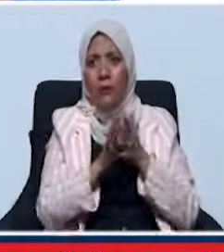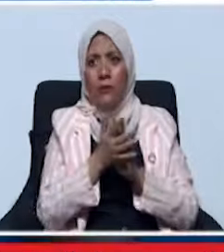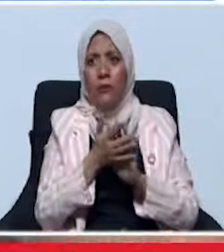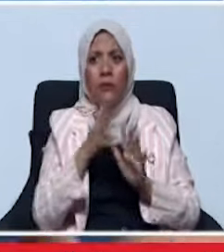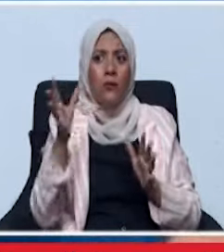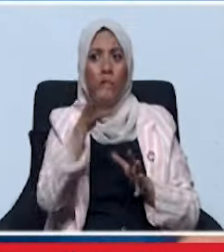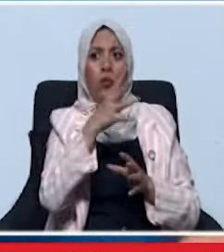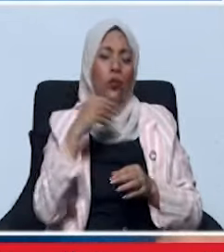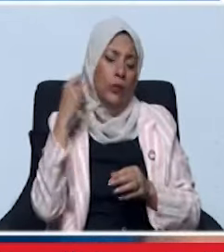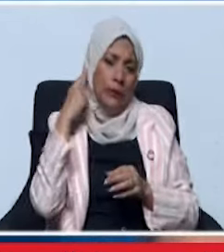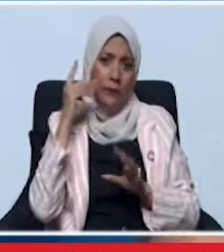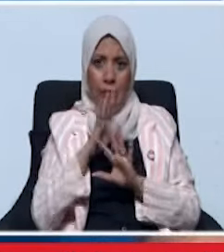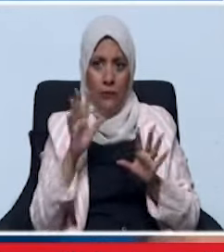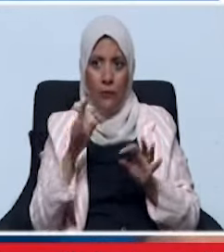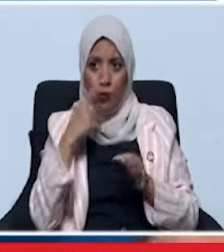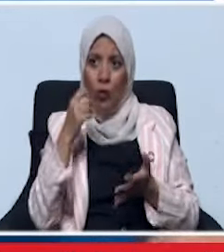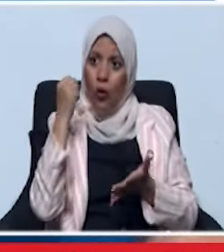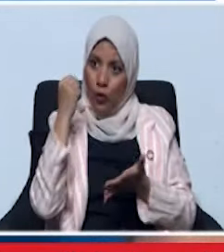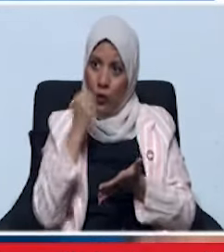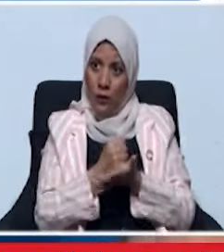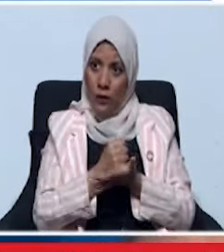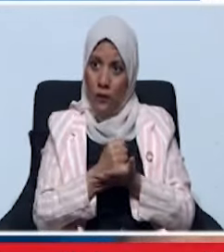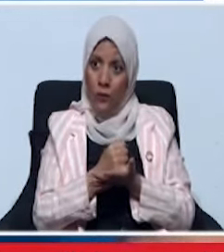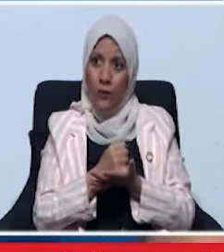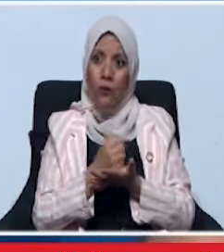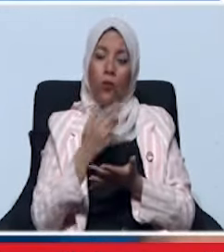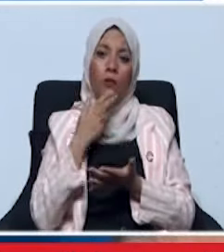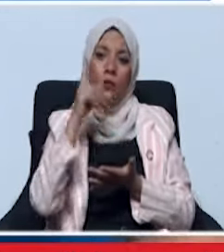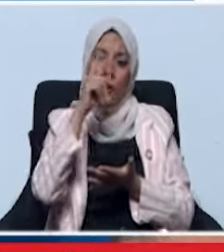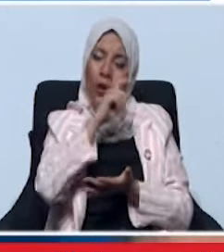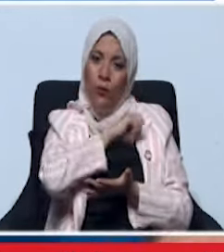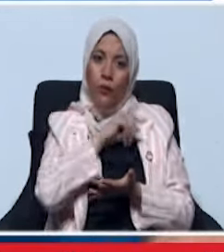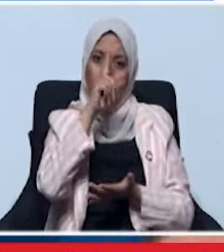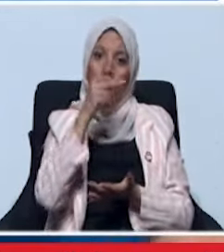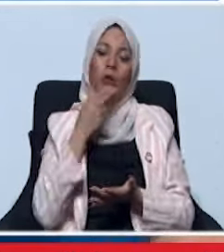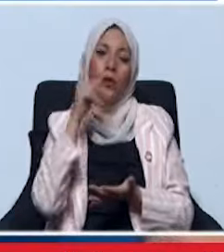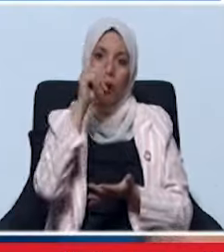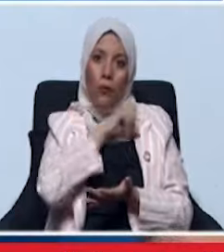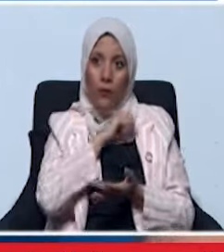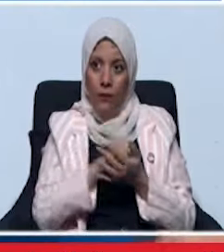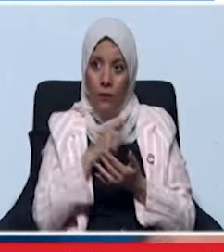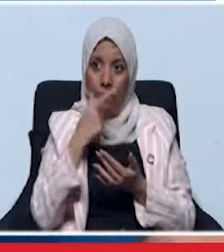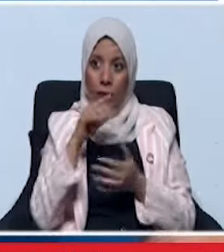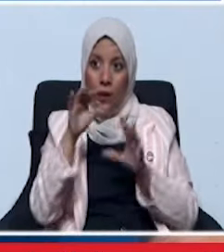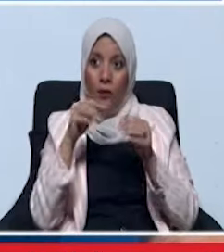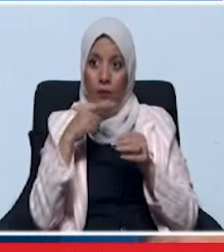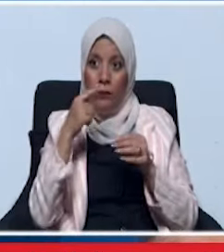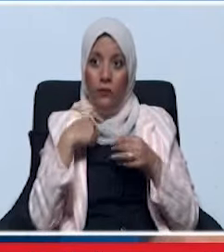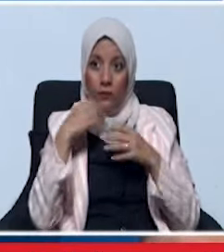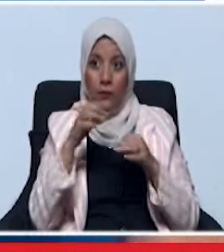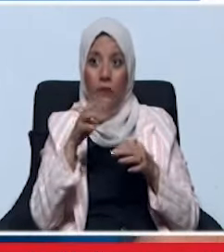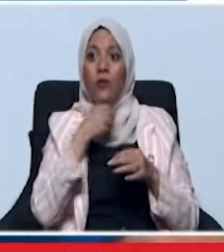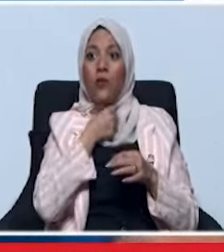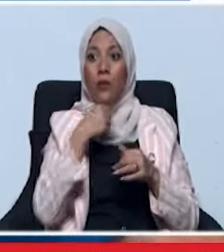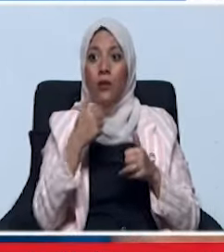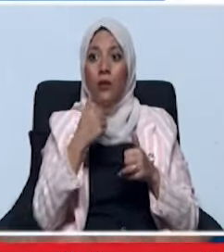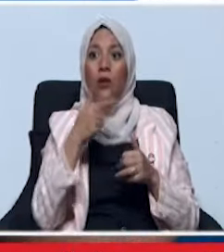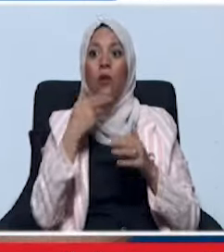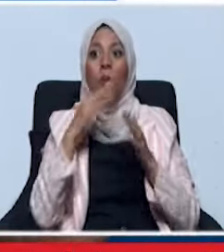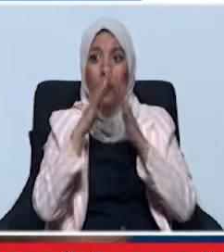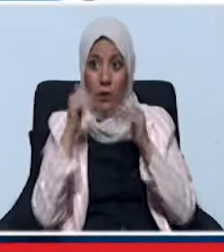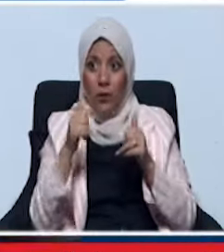ونسمعه كلنا، وشهاده تتقال لصلاح سعدان رحمه الله عليه، رحمه الله عليه. اول ما عمار قال له انا جايب صوت جديد، قال له مش ولد مصري؟